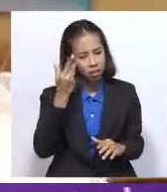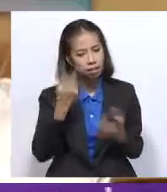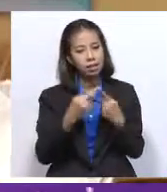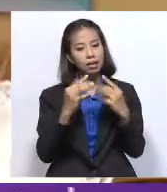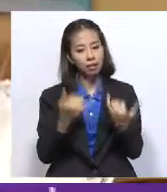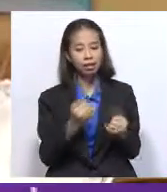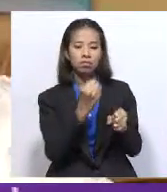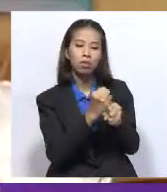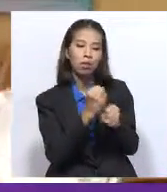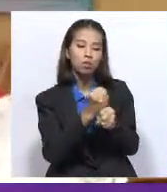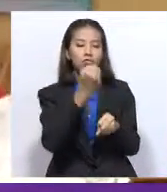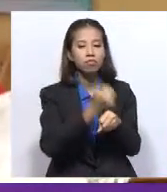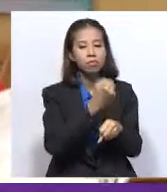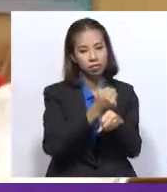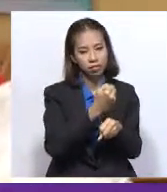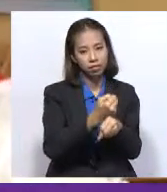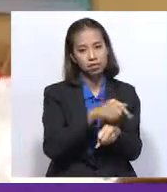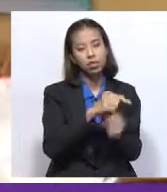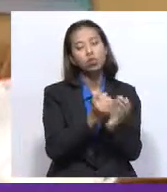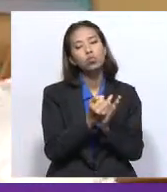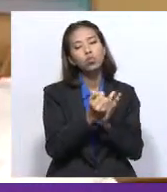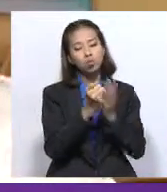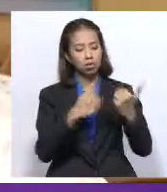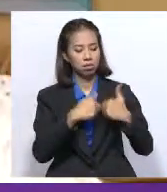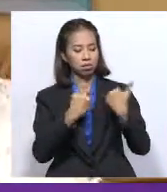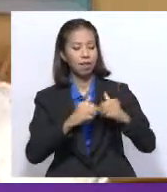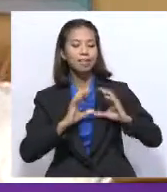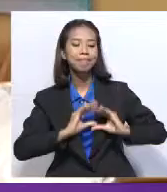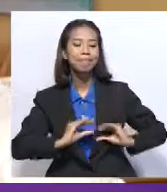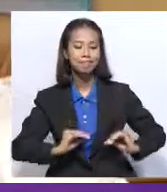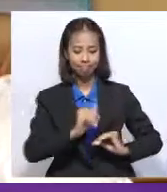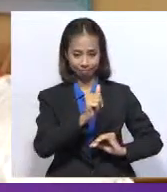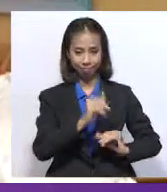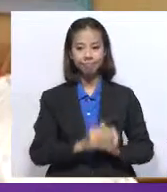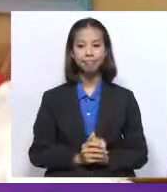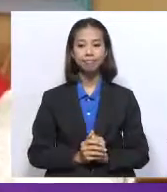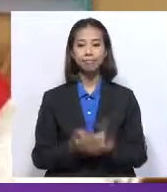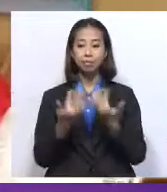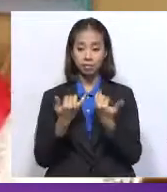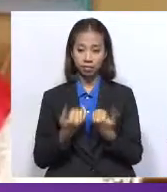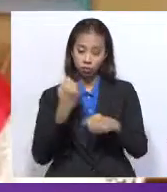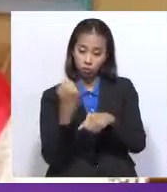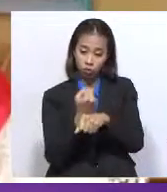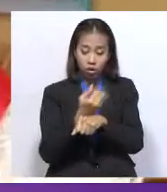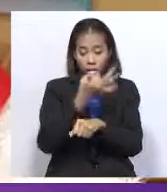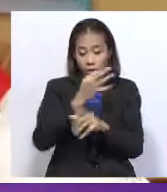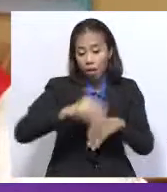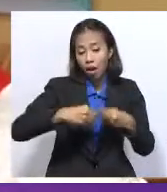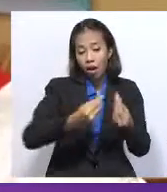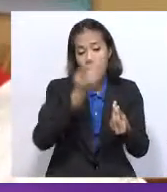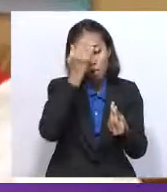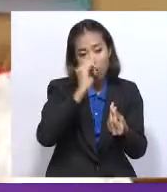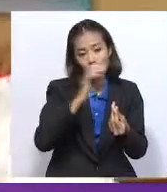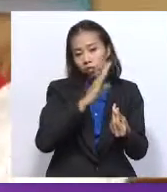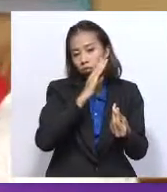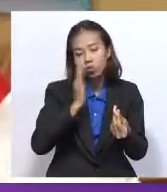ได้มีอะไรทำมีอาชีพได้ฝึกทำเนี่ยเป็นการที่ผ่อนคลายเขาแล้วก็ฝึกอาชีพให้เขาด้วยและอีกอย่างการที่เราฝึกอาชีพให้เขาเนี่ยค่ะเพื่อที่เขาออกม